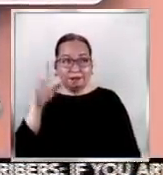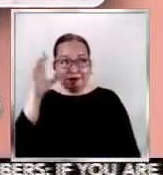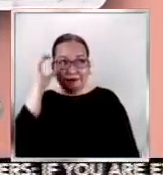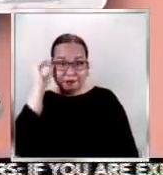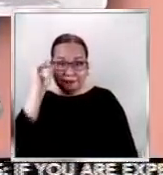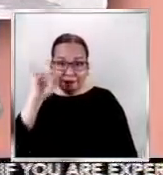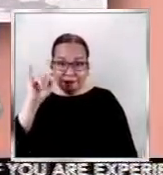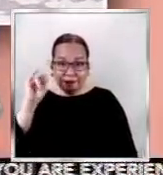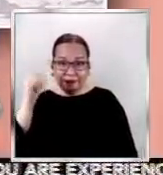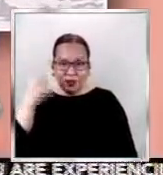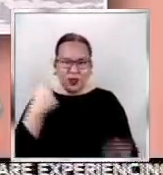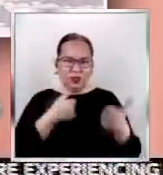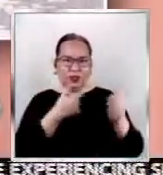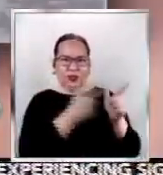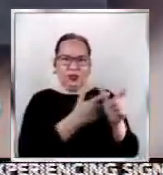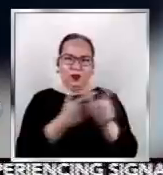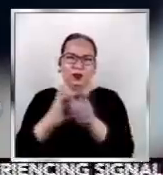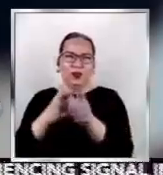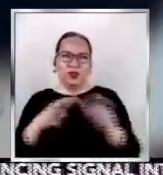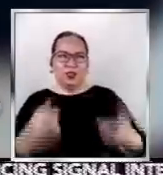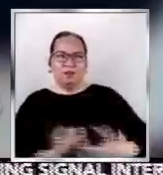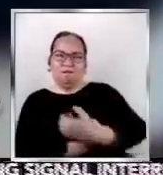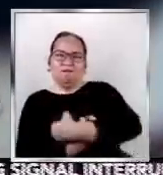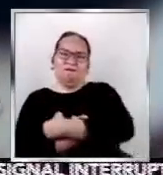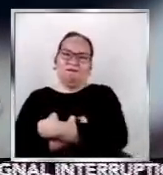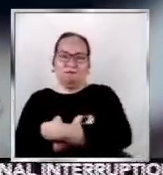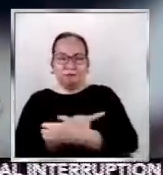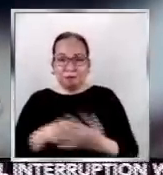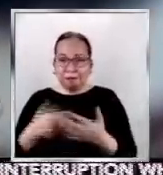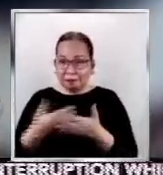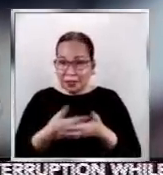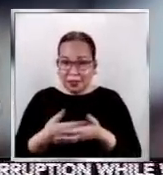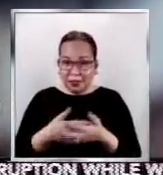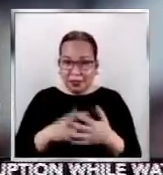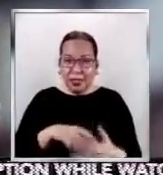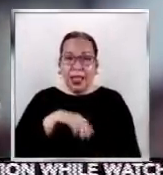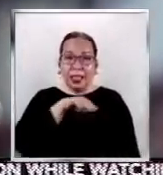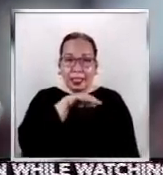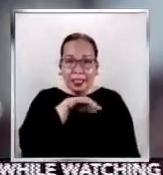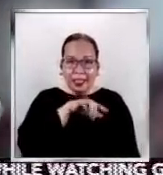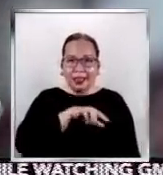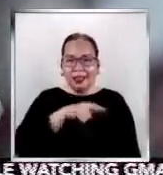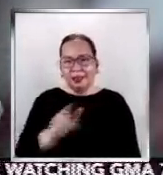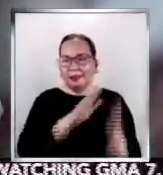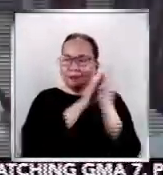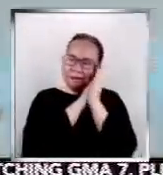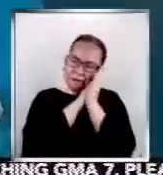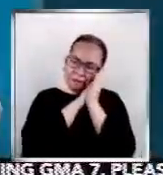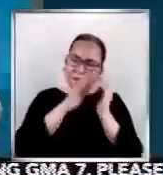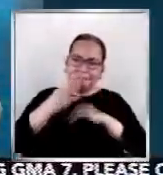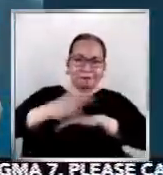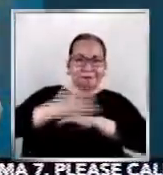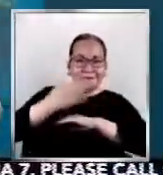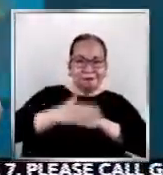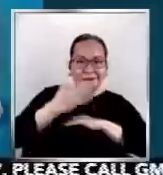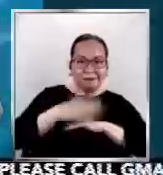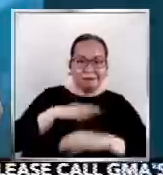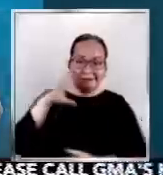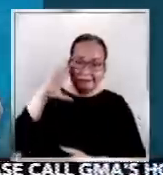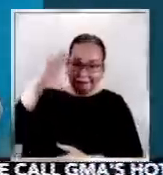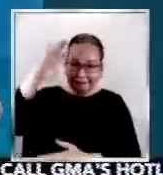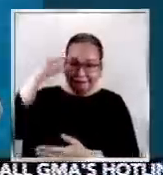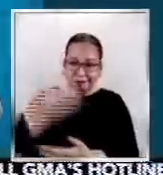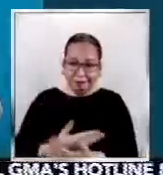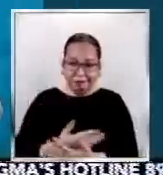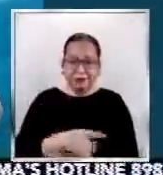at pagkadol kay baby Ziggy. At kapag napagod na, may nap time by the beach si Ziggy. Si Ate Zia